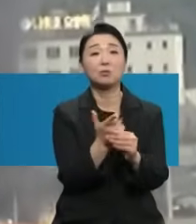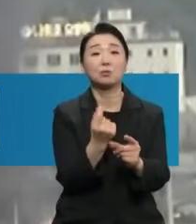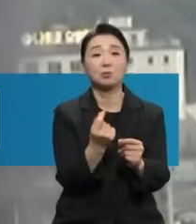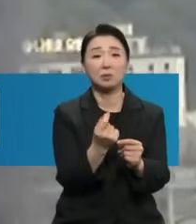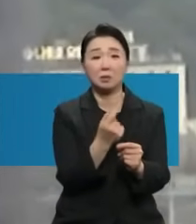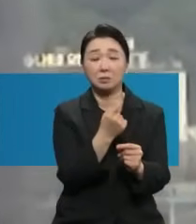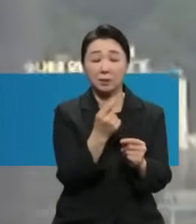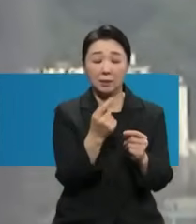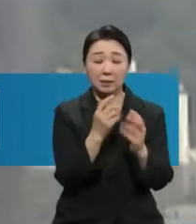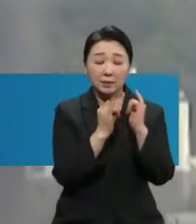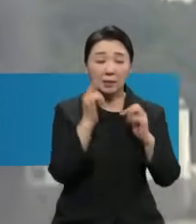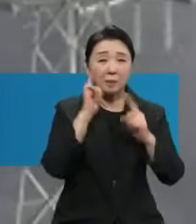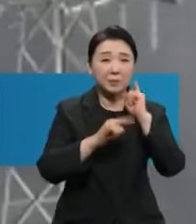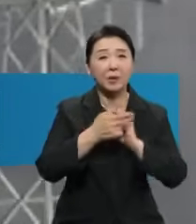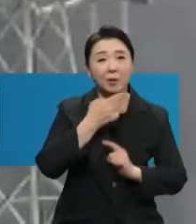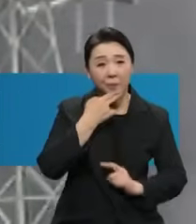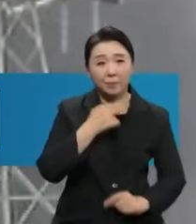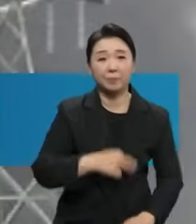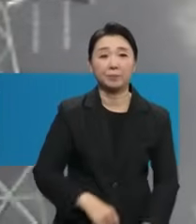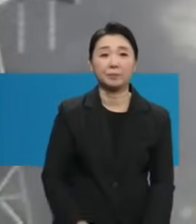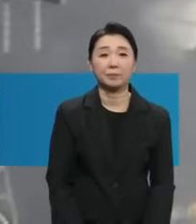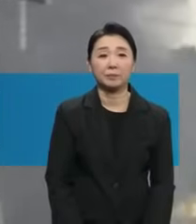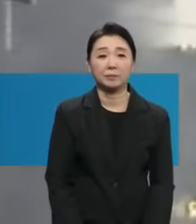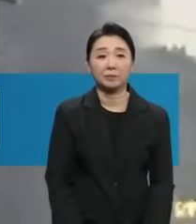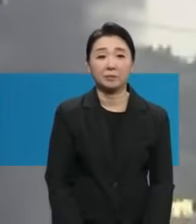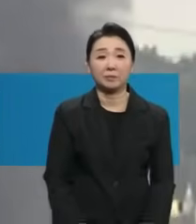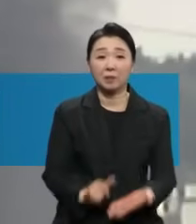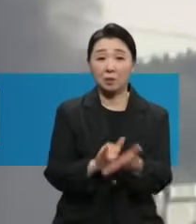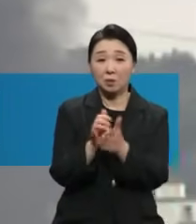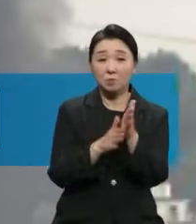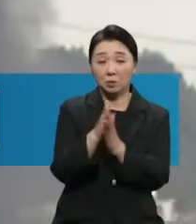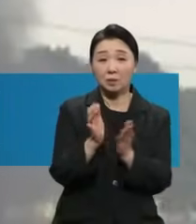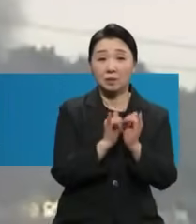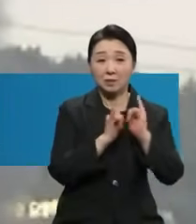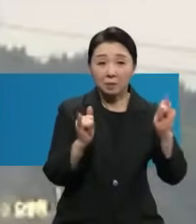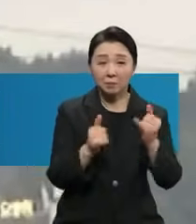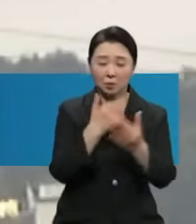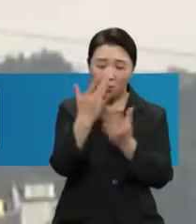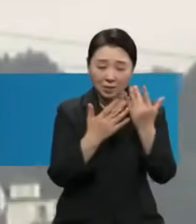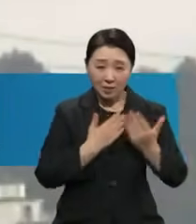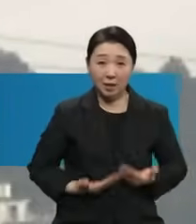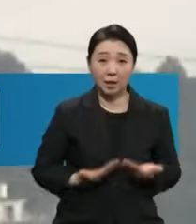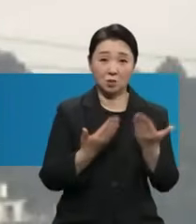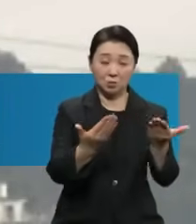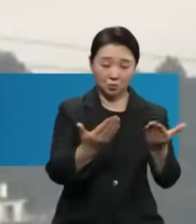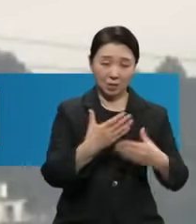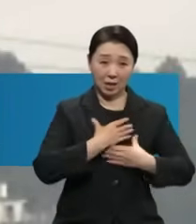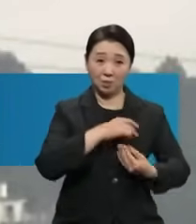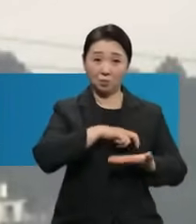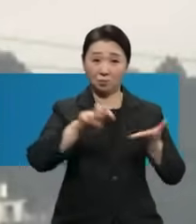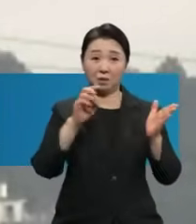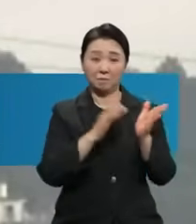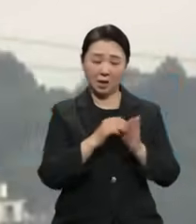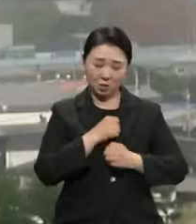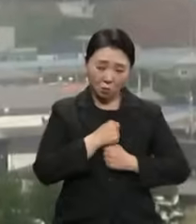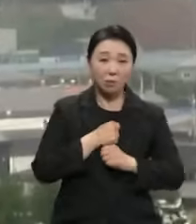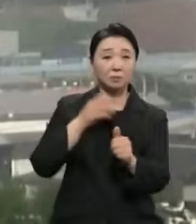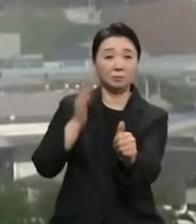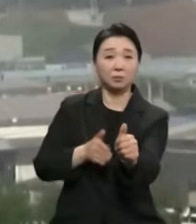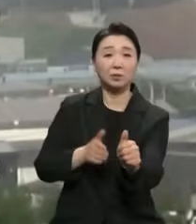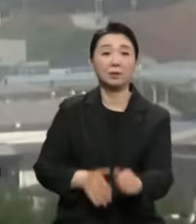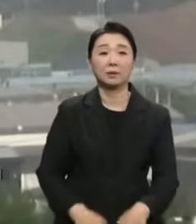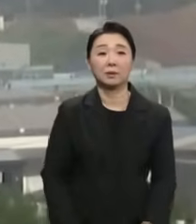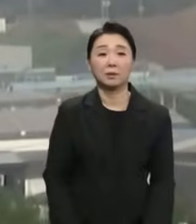아직 확인된 인명피해는 없는 걸로 전해졌습니다. 김포시는 주민들에게 화재 사실을 안전문자로 알려 주의를